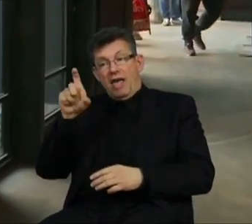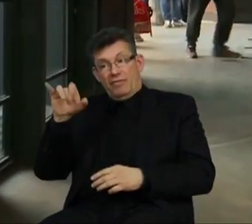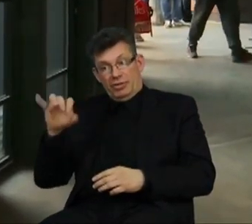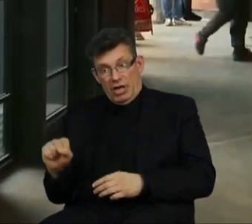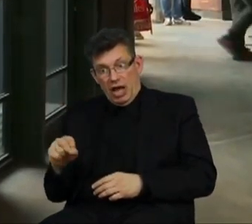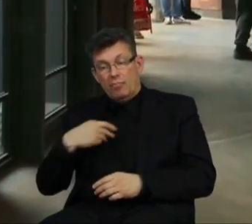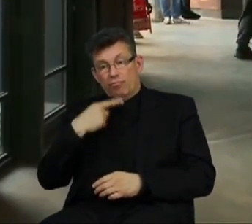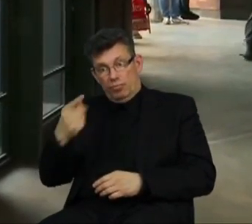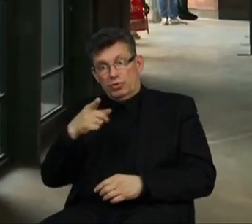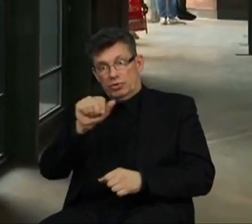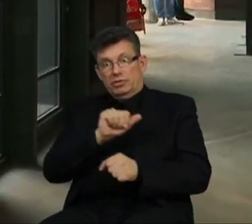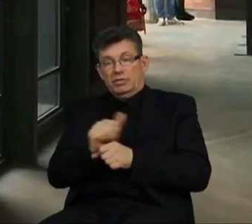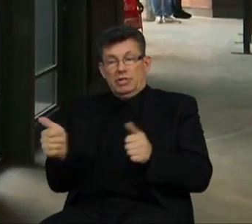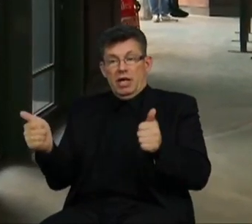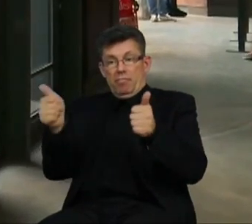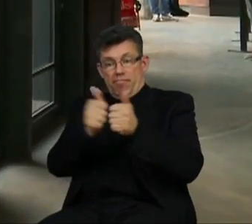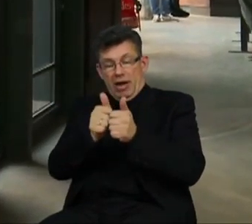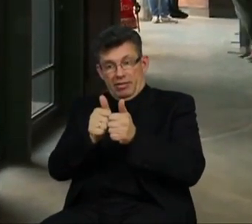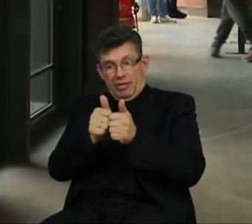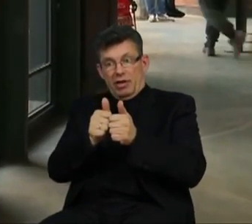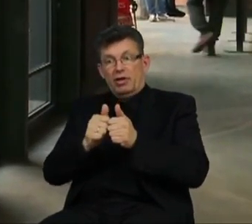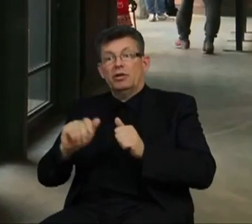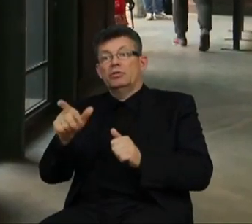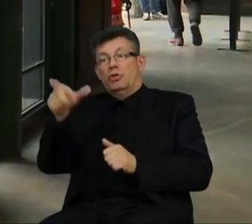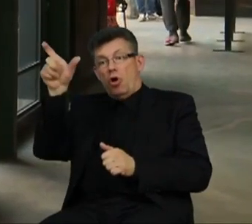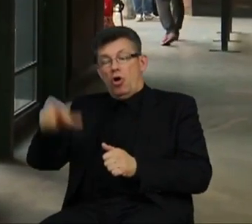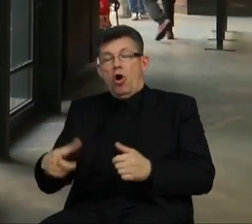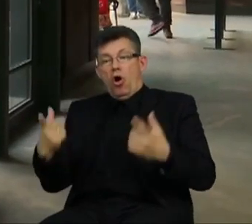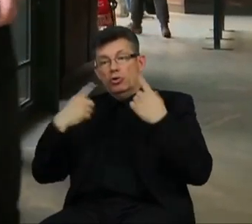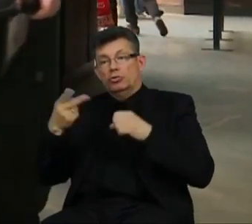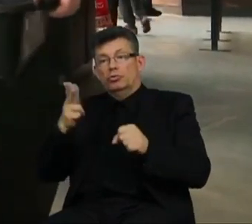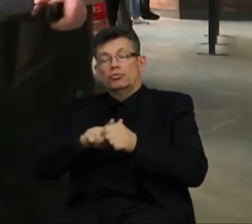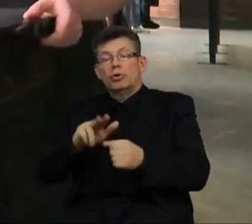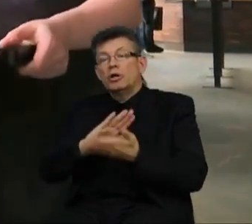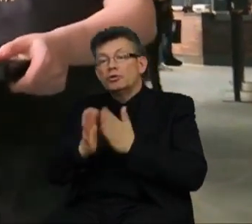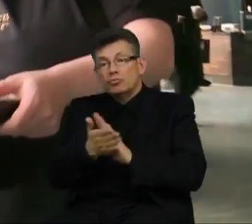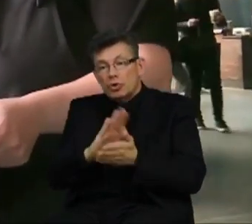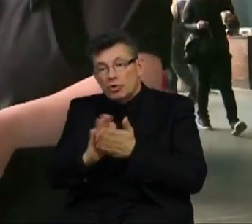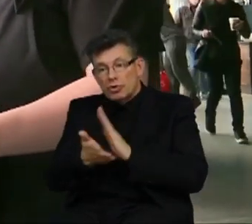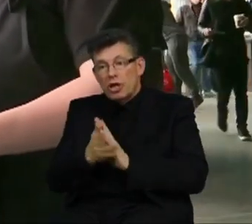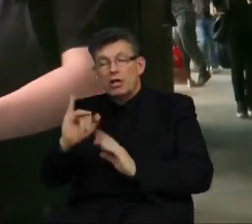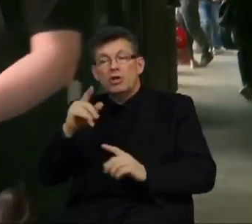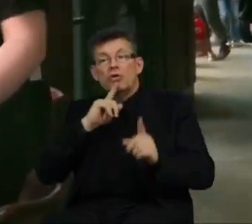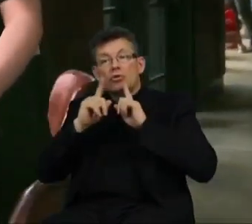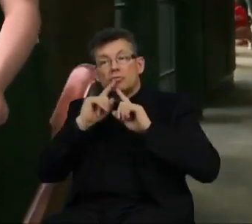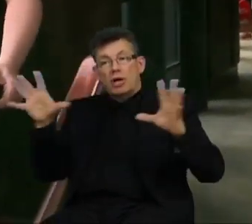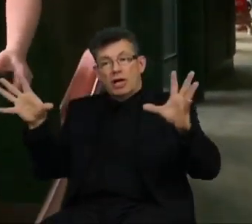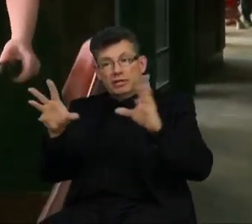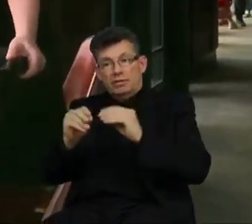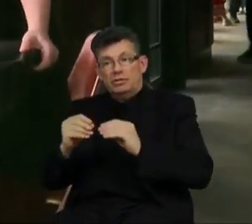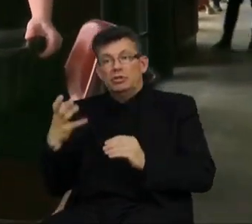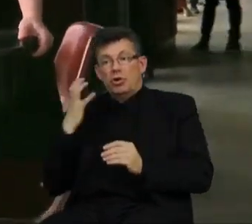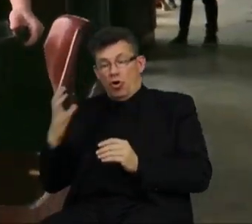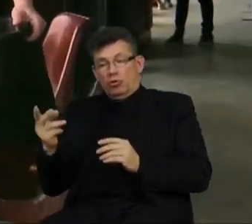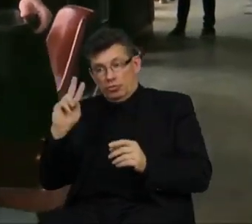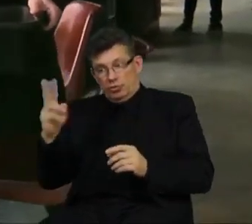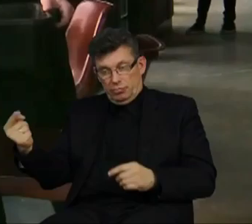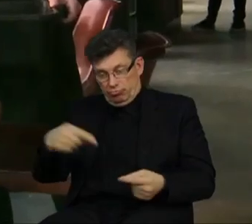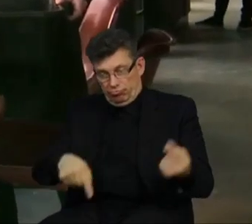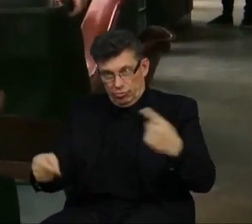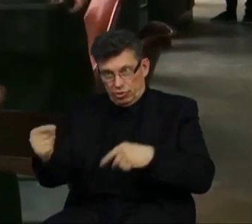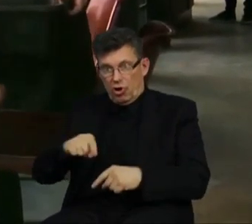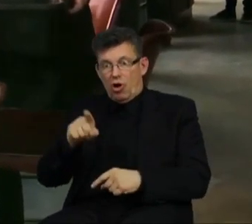jako lobby partner, czyli osoba, która zajmuje się sprzątaniem czy też rozmową z gośćmi, bo to jest jakby też część tej funkcji,